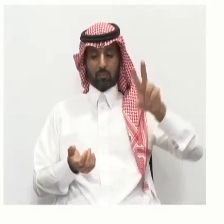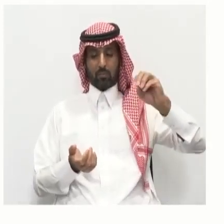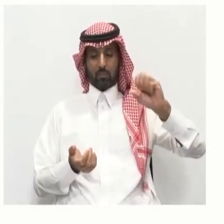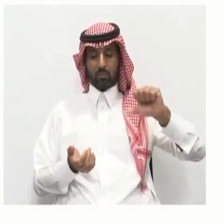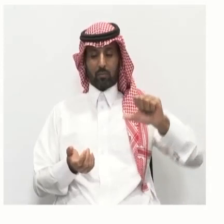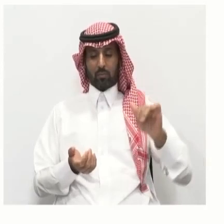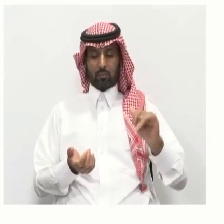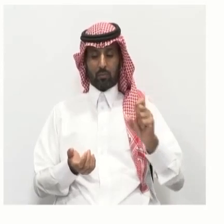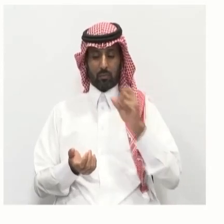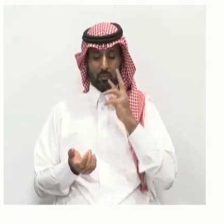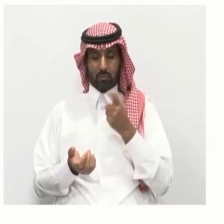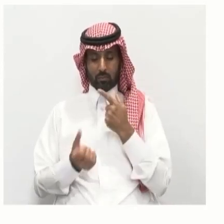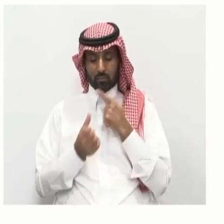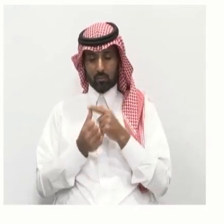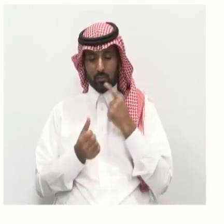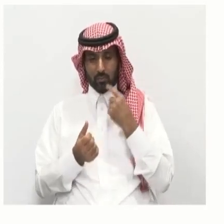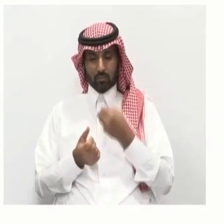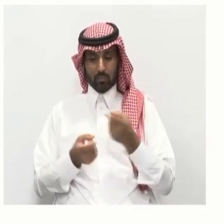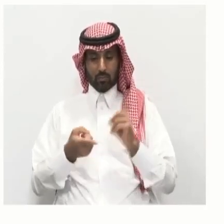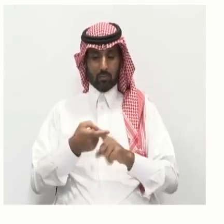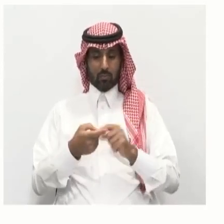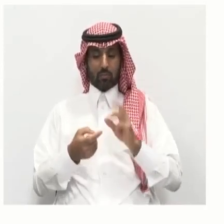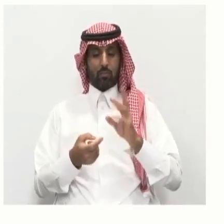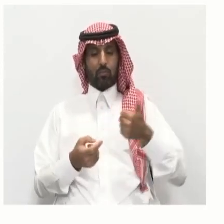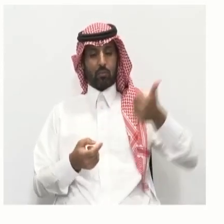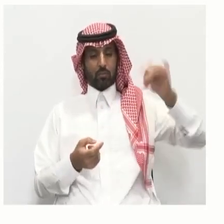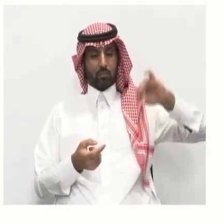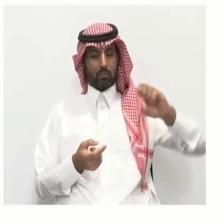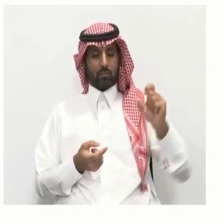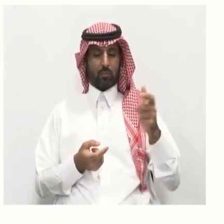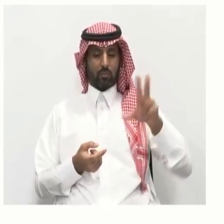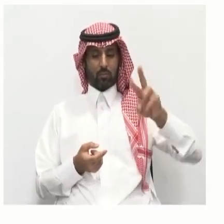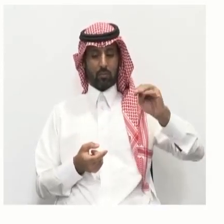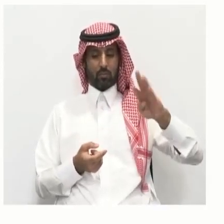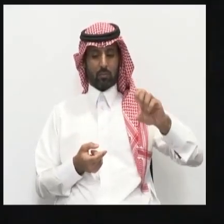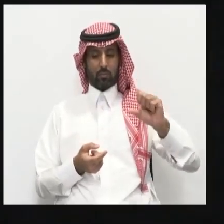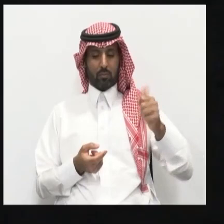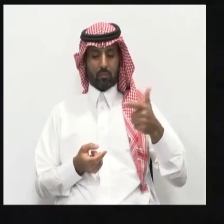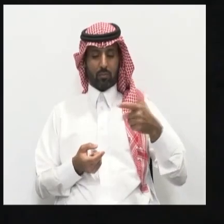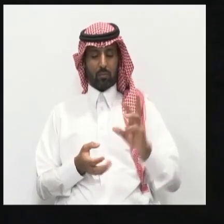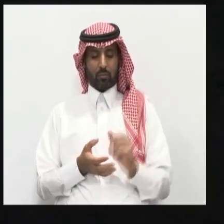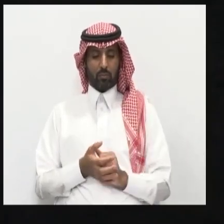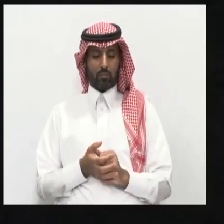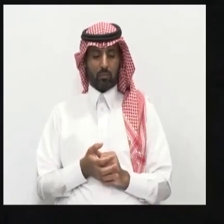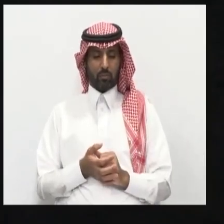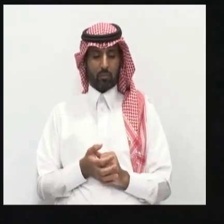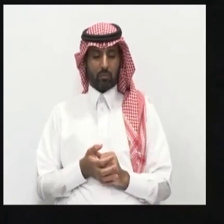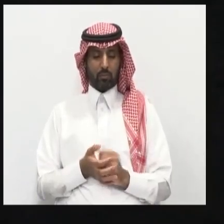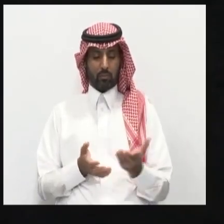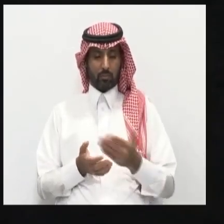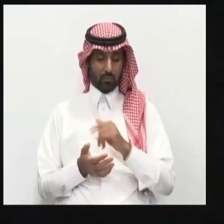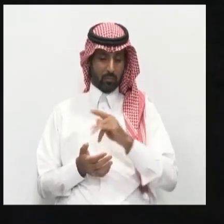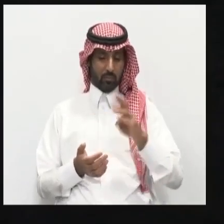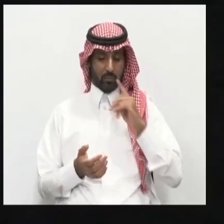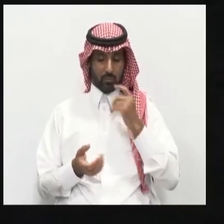زائدا ايش ايون الكلوريد الذائب هذا بالنسبه لايش للمعادله الكيميائيه الايونيه المعادله